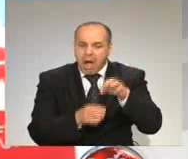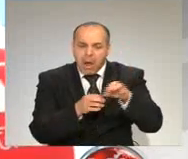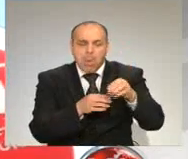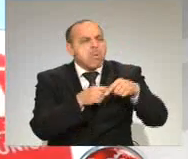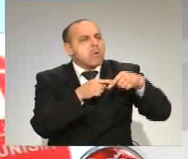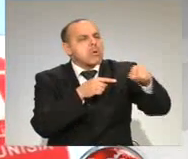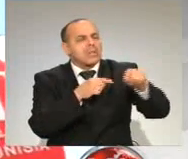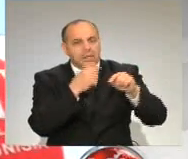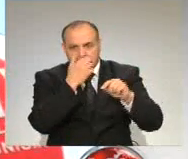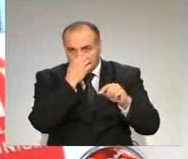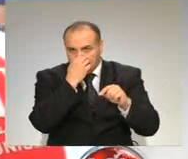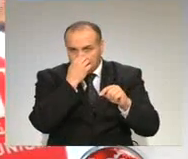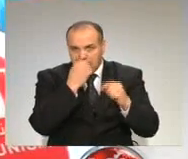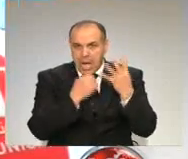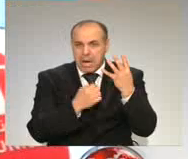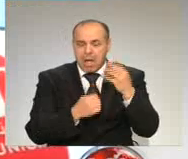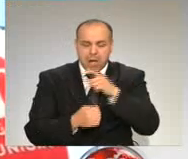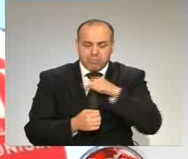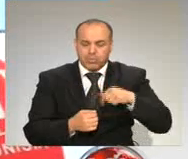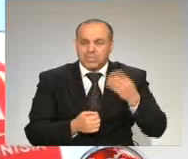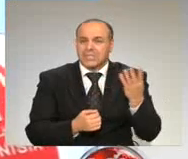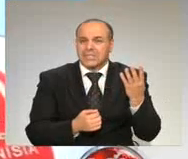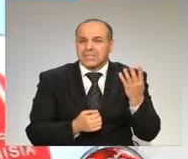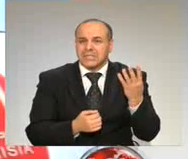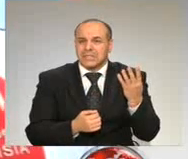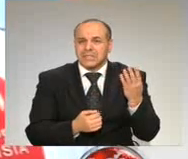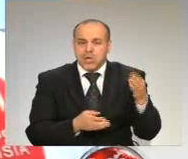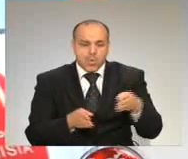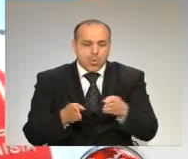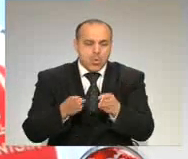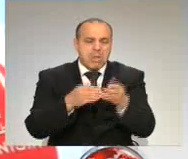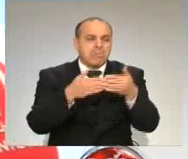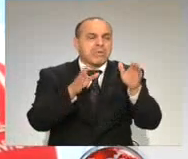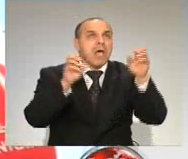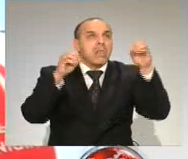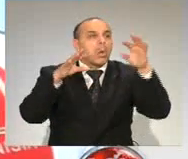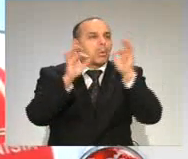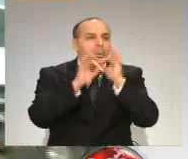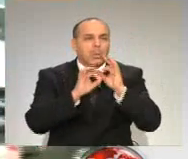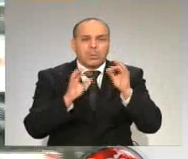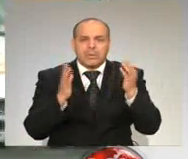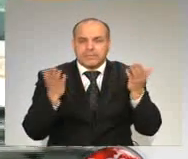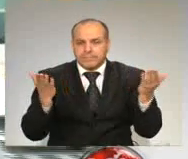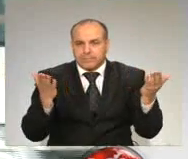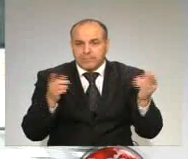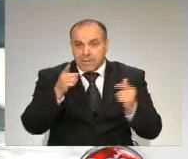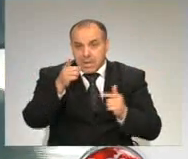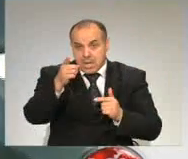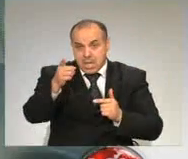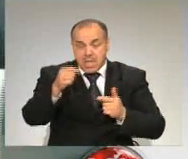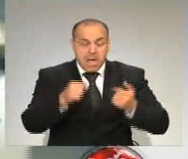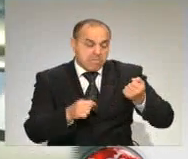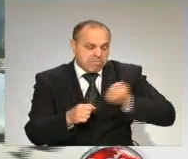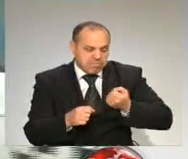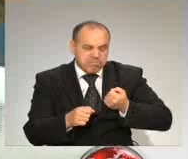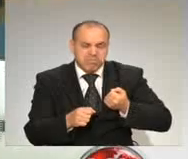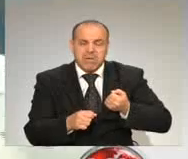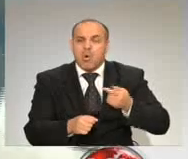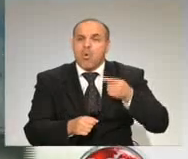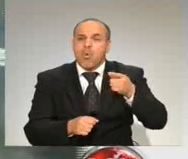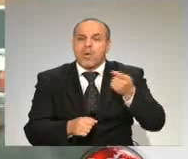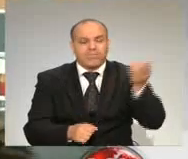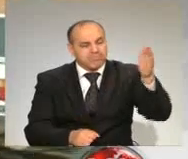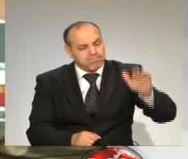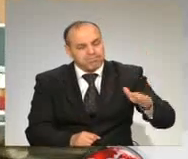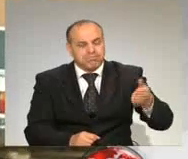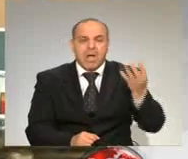مهجورة ربع عوين يطلعوا لهم من الويد مسيب للضوء من تيلي. عملية إرهابية أسفرت عن